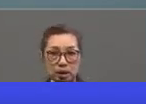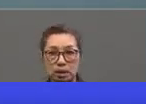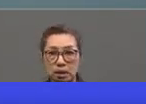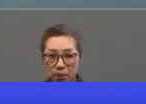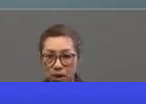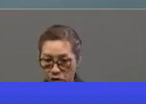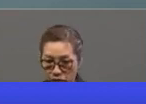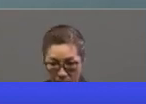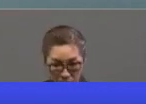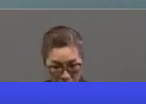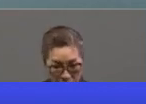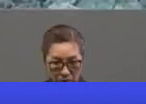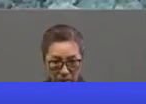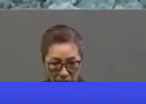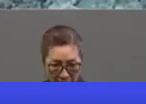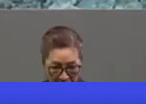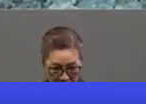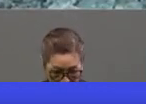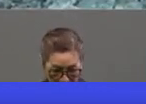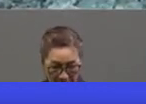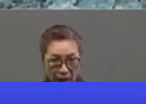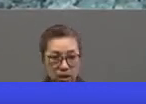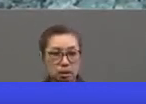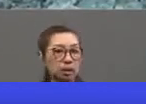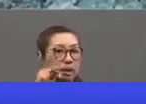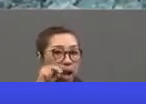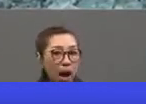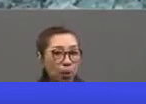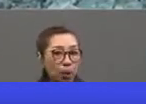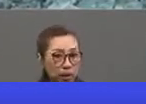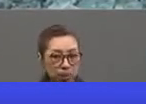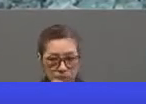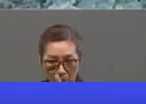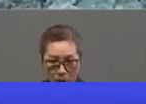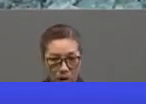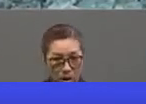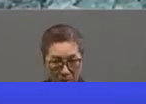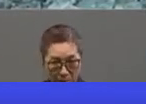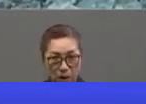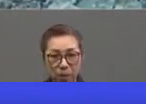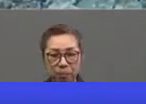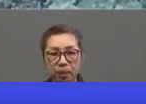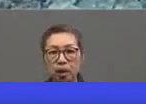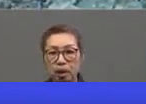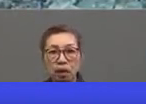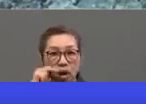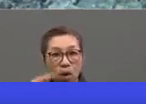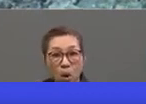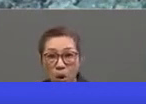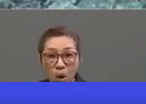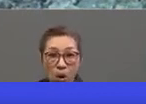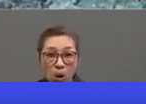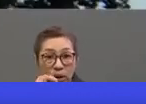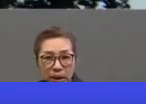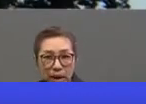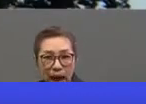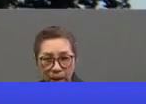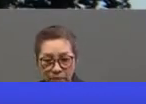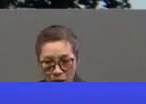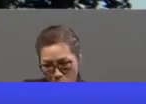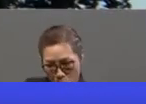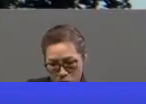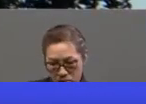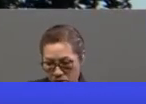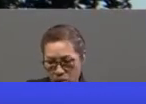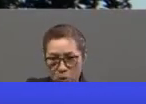กรกฎาคมจึงต้องติดตามสถานการณ์อย่างใกล้ชิดค่ะเพื่อที่จะนำข้อมูลต่างๆเนี่ยบอกกล่านะคะประชาสัมพันธ์ให้ข้อ